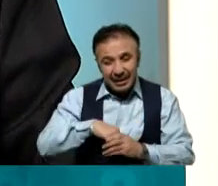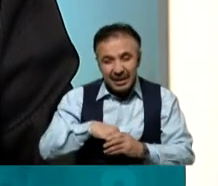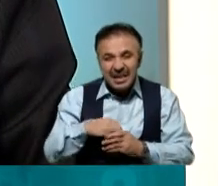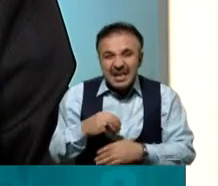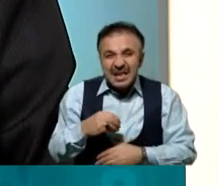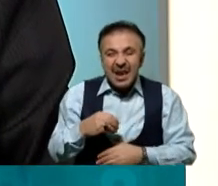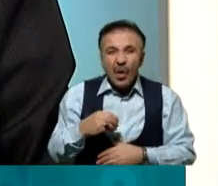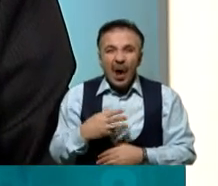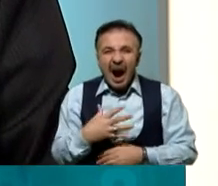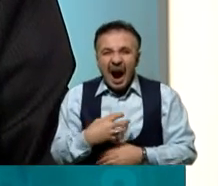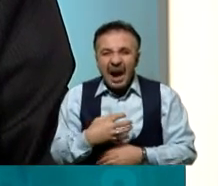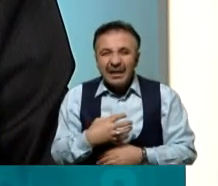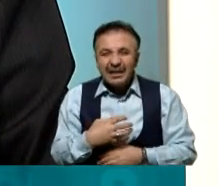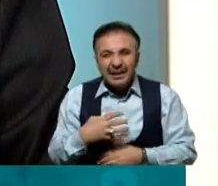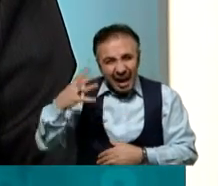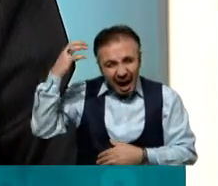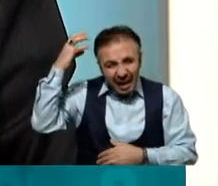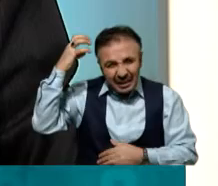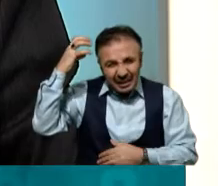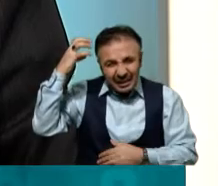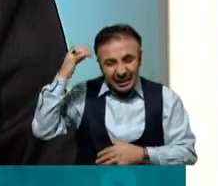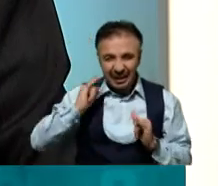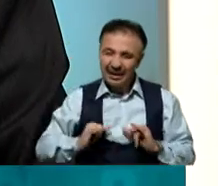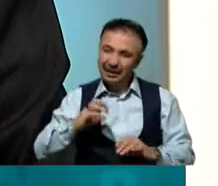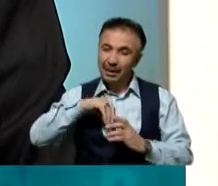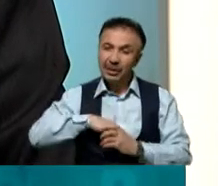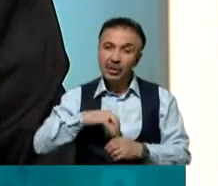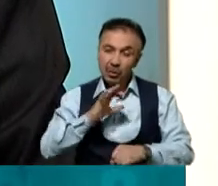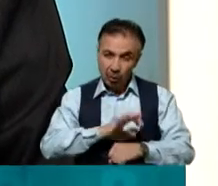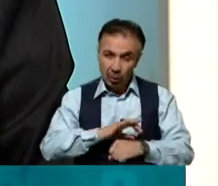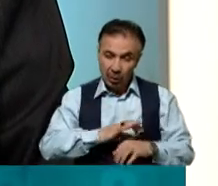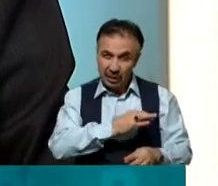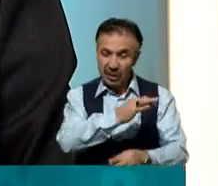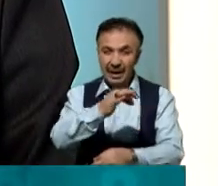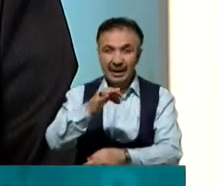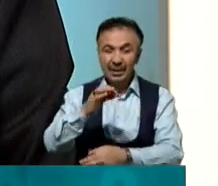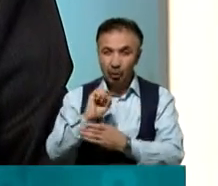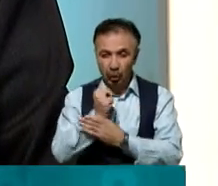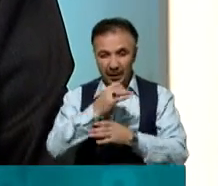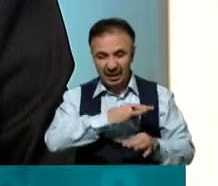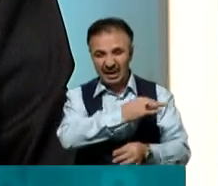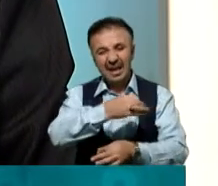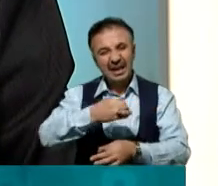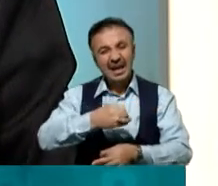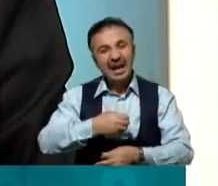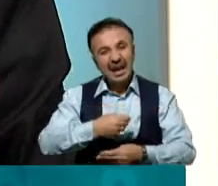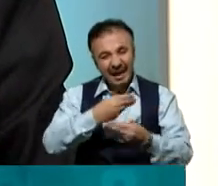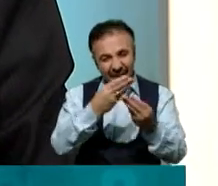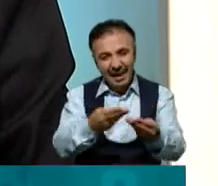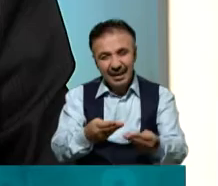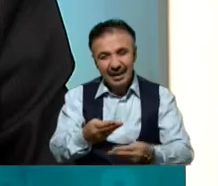ağrısını azaltmak için, hı hı, doktorların, uzmanların verdiği ilaçlardır. Bunları kullanmasında, yani